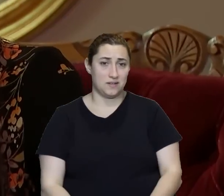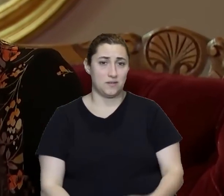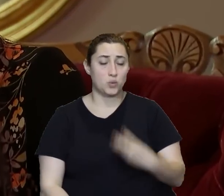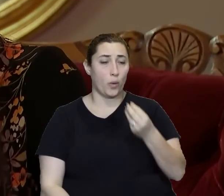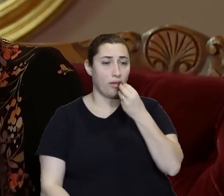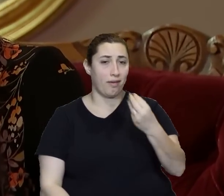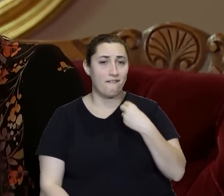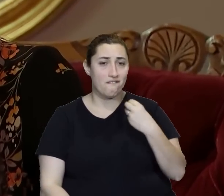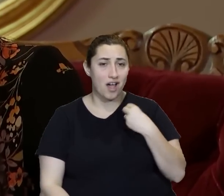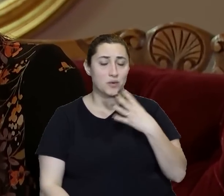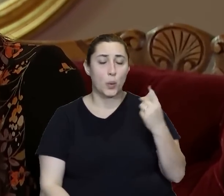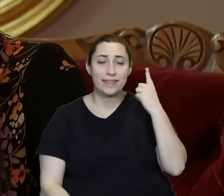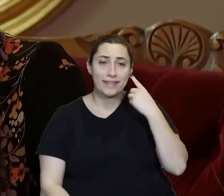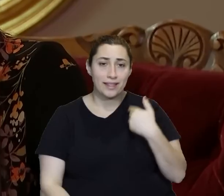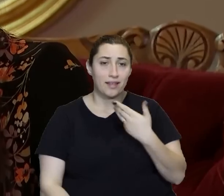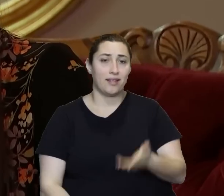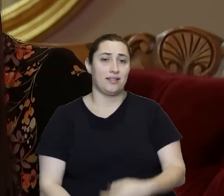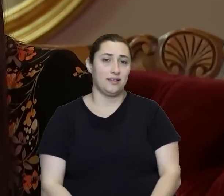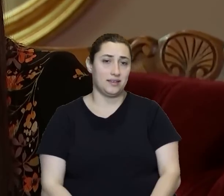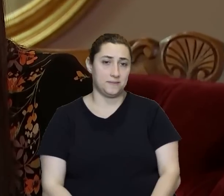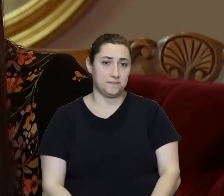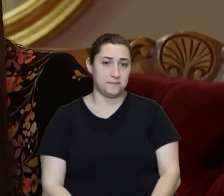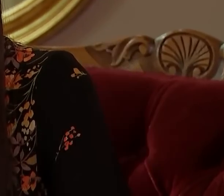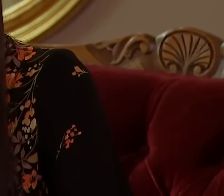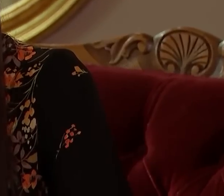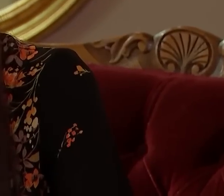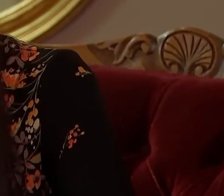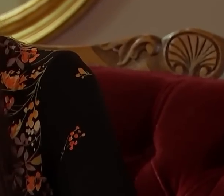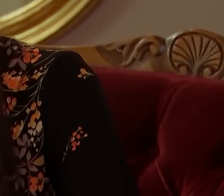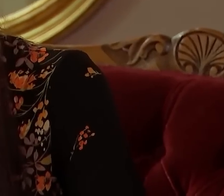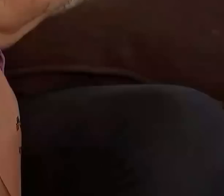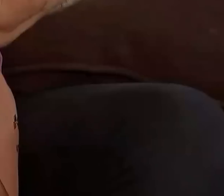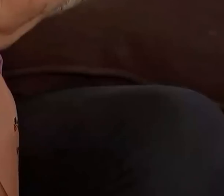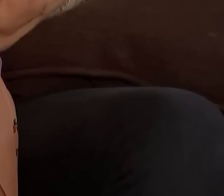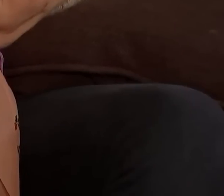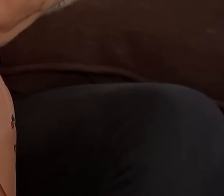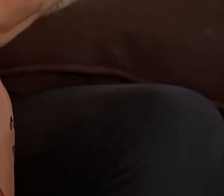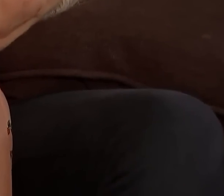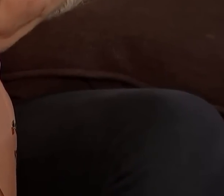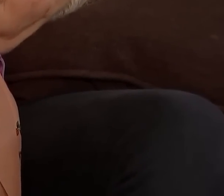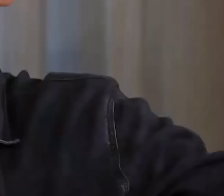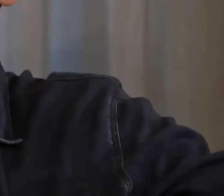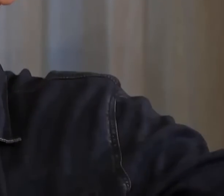Çok yedirdi. Çok dinledi. Şefkatle izliyor Fikriye'yi.